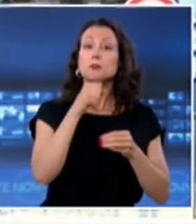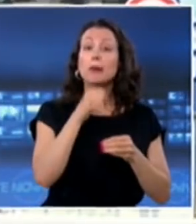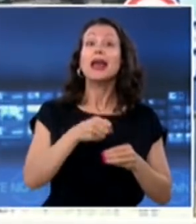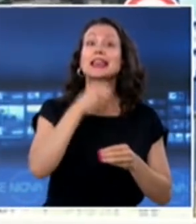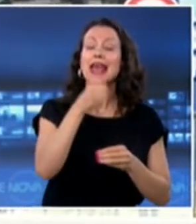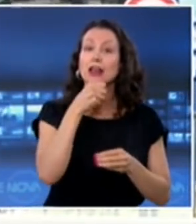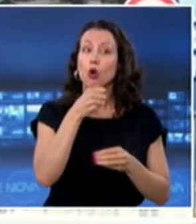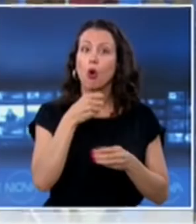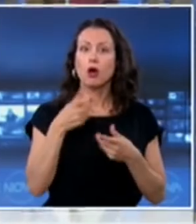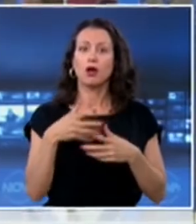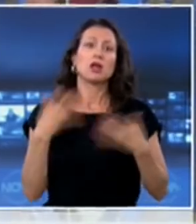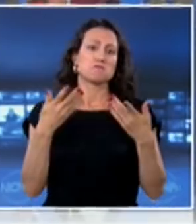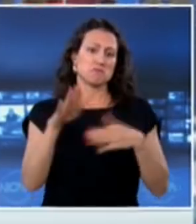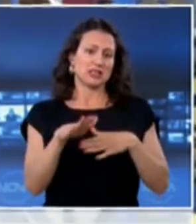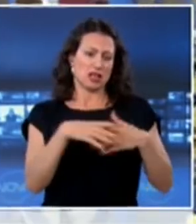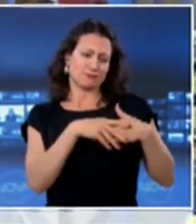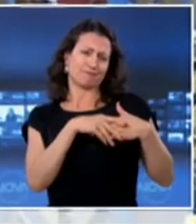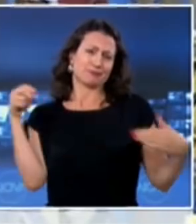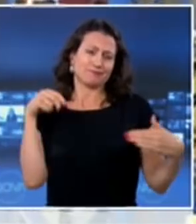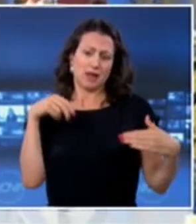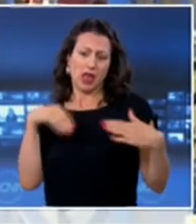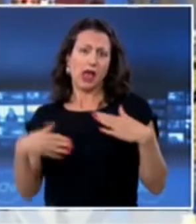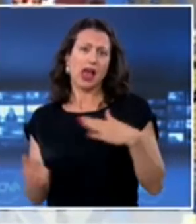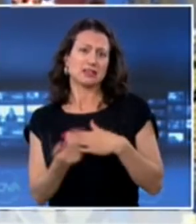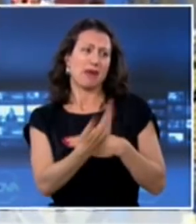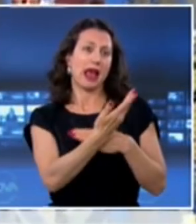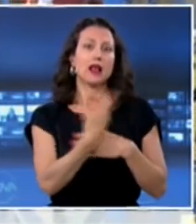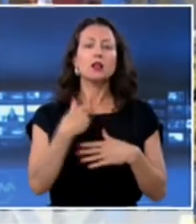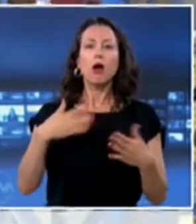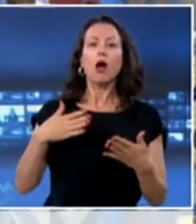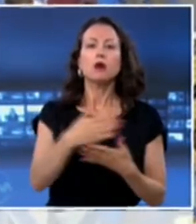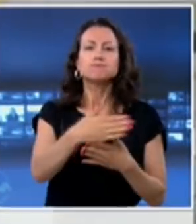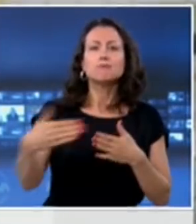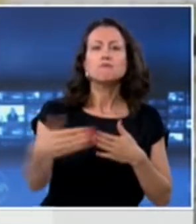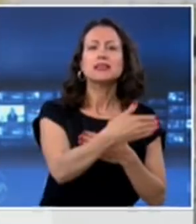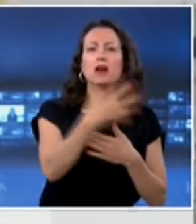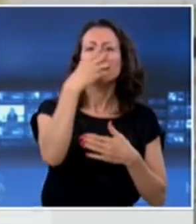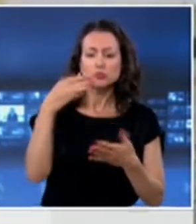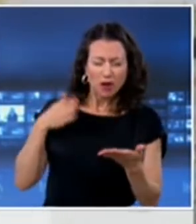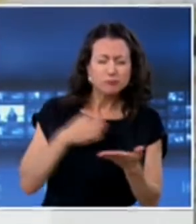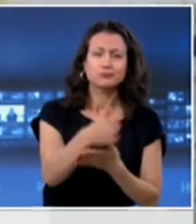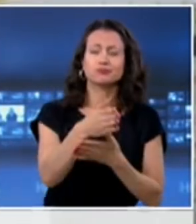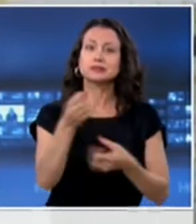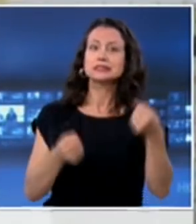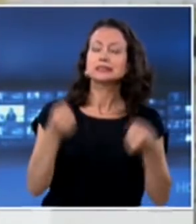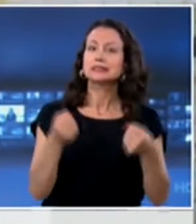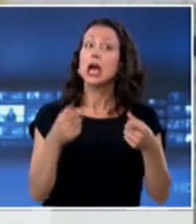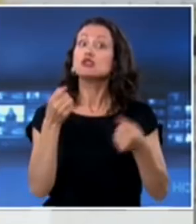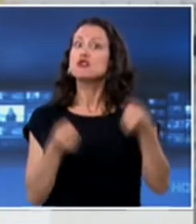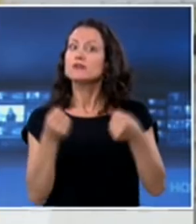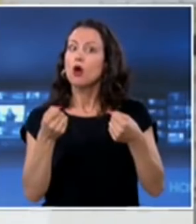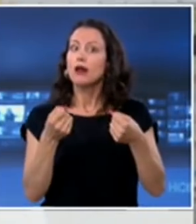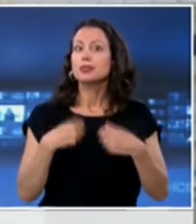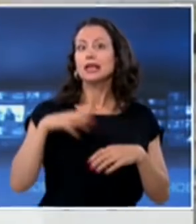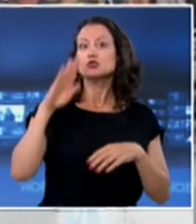и попаднало пред движещия се микробус. Загинало е на място. Шофьорът е служител на базара, имал магазин там и